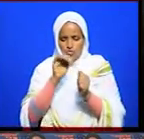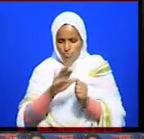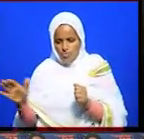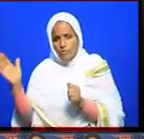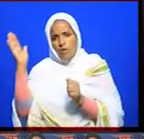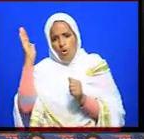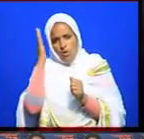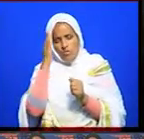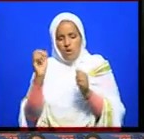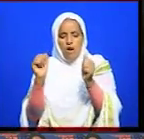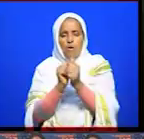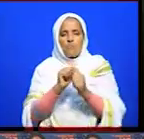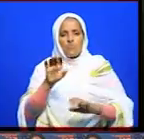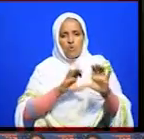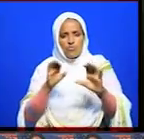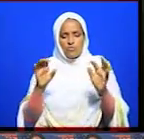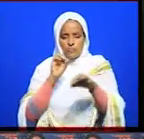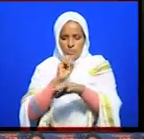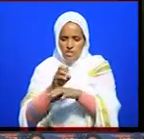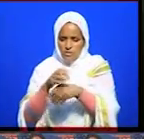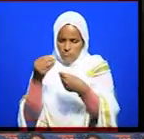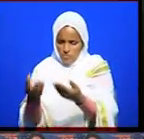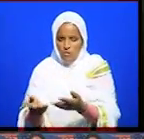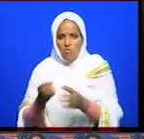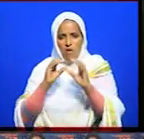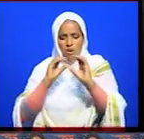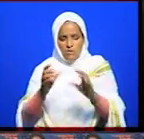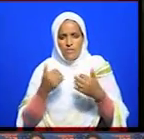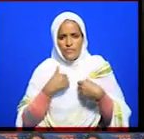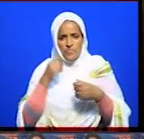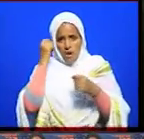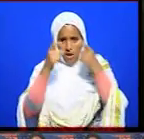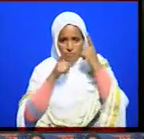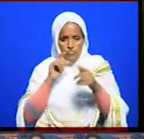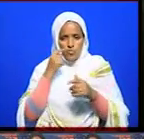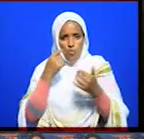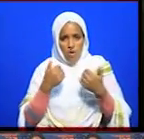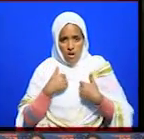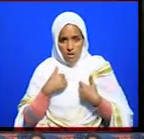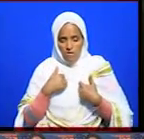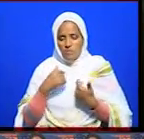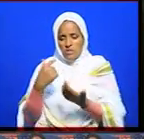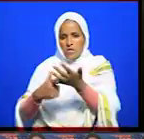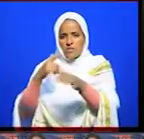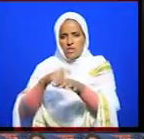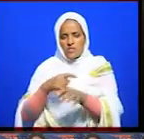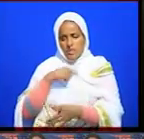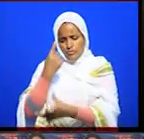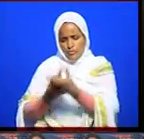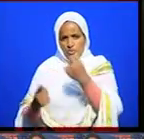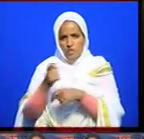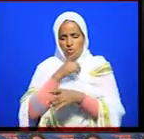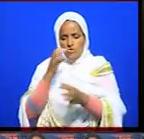በአብዛኛው ግን አብሮ ልጆቹንም አዋቂዎቹንም አንድ ላይ አድርጎ እመክራለሁ፣ አስተምራለሁ። ያለ መግባባት